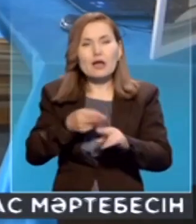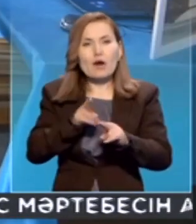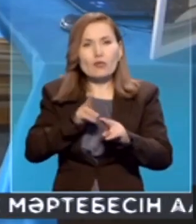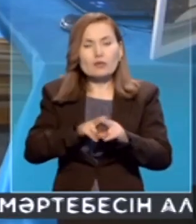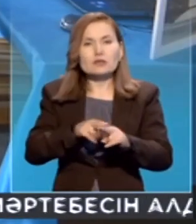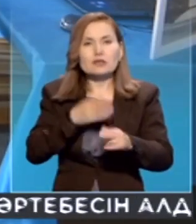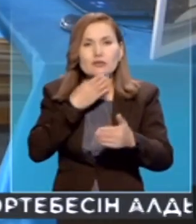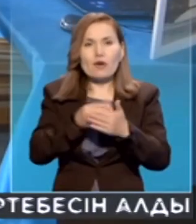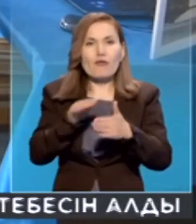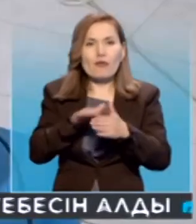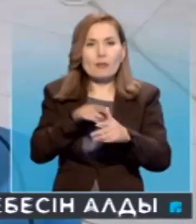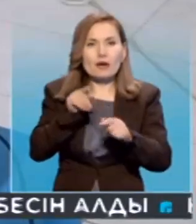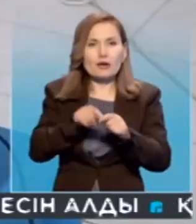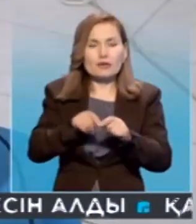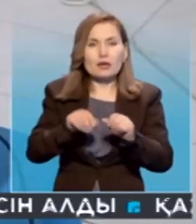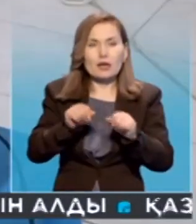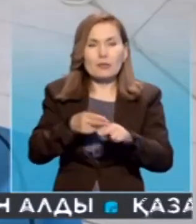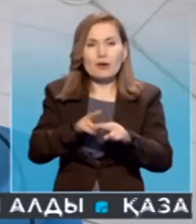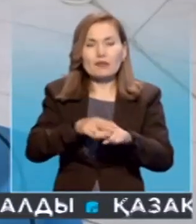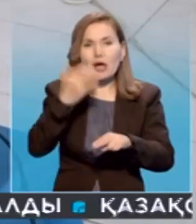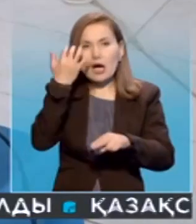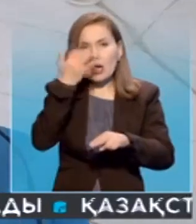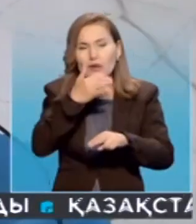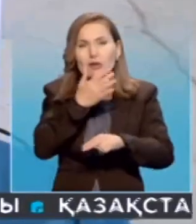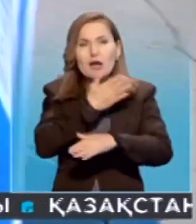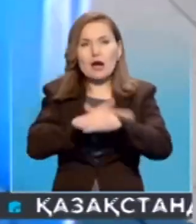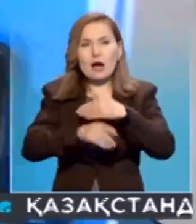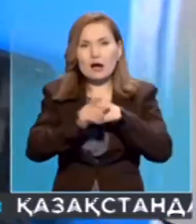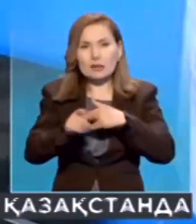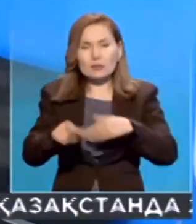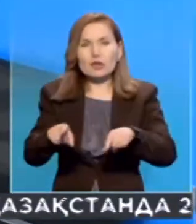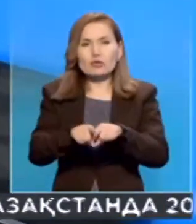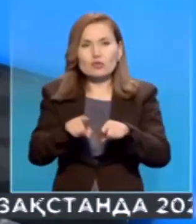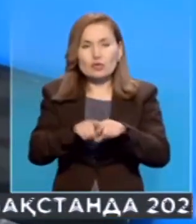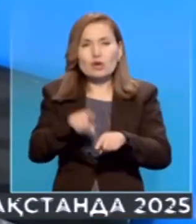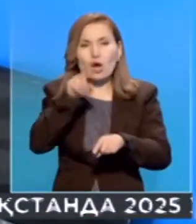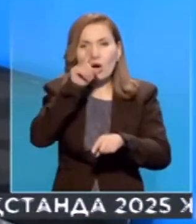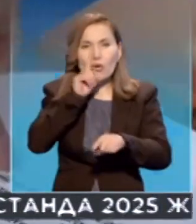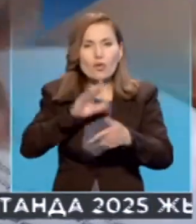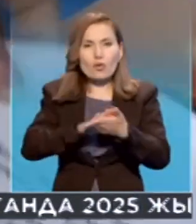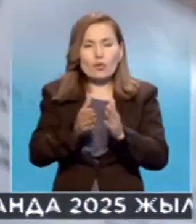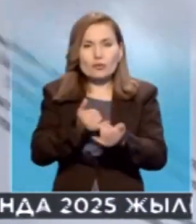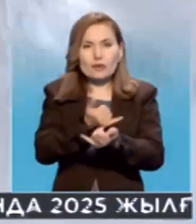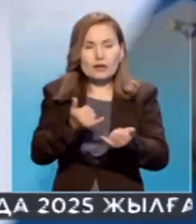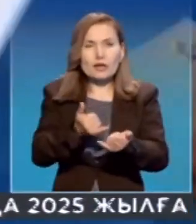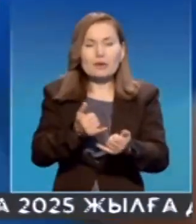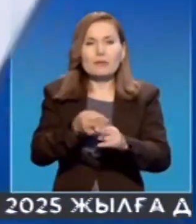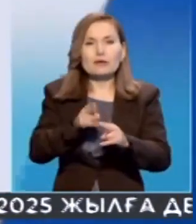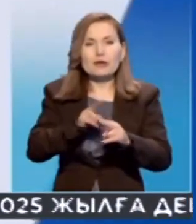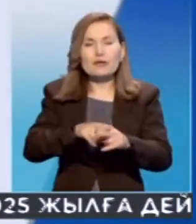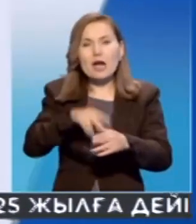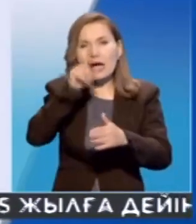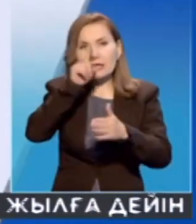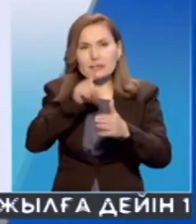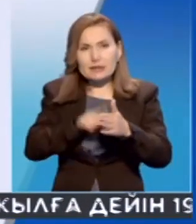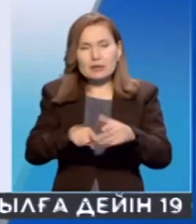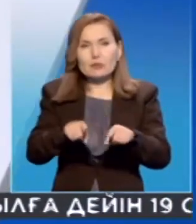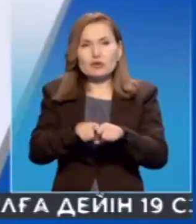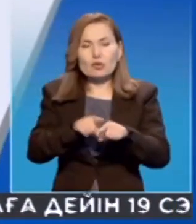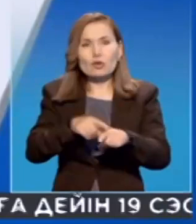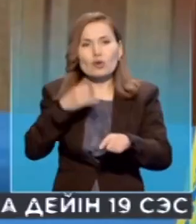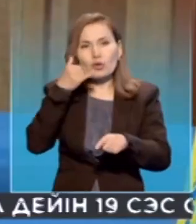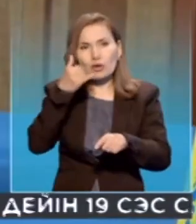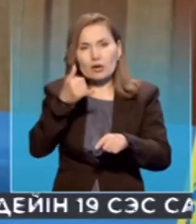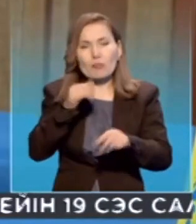тексере алады. Сайттар көру қабілеті нашар адамдар үшін де қолжетімді. Сонымен қатар сенім 109 бірыңғай үйлестіру орталығына